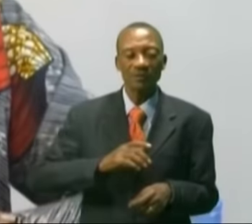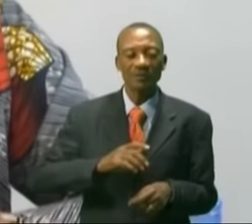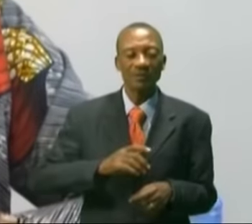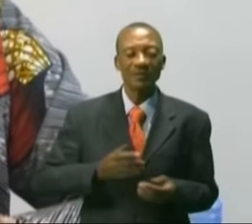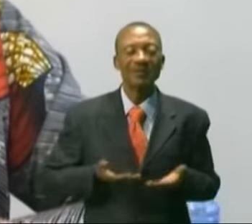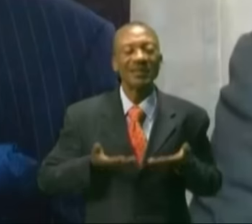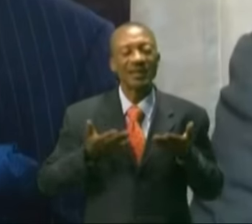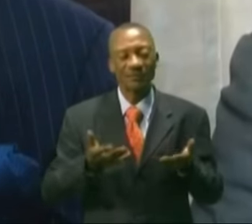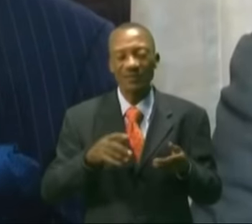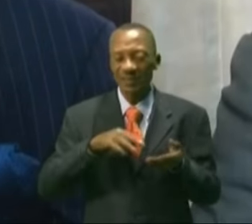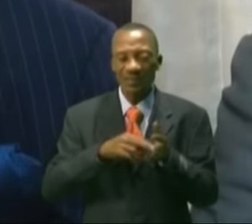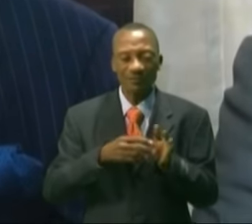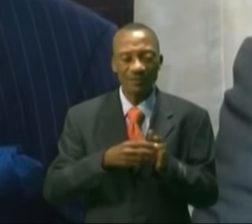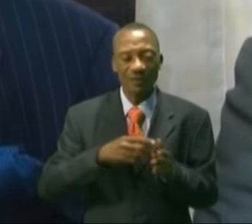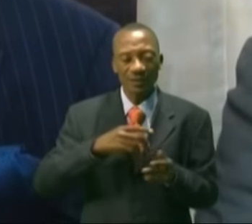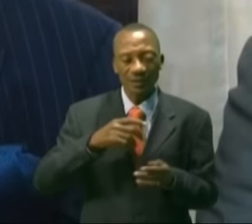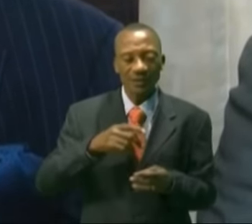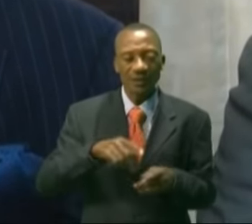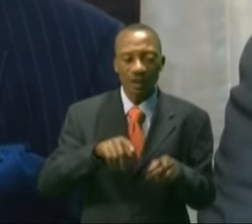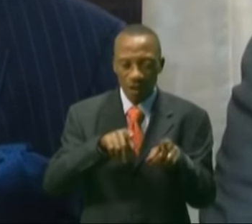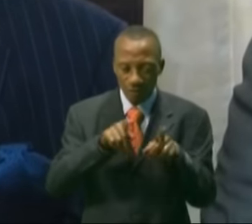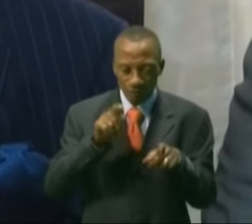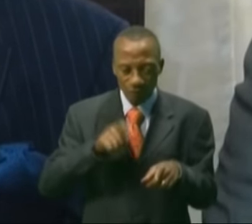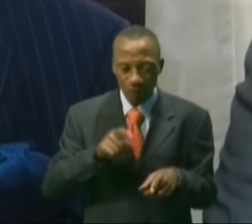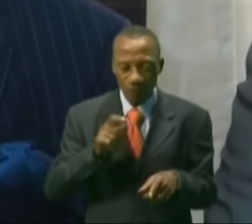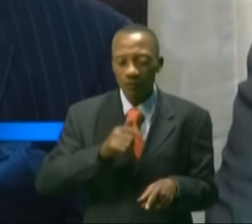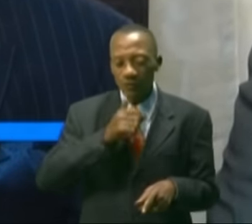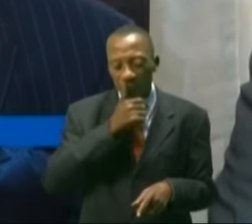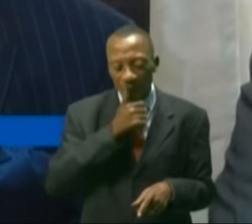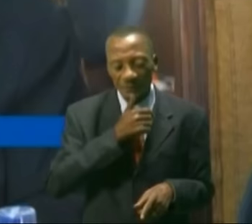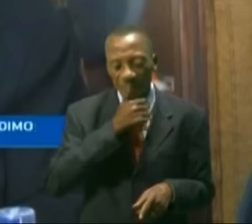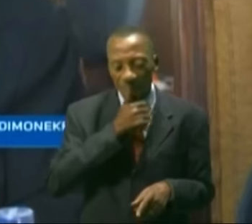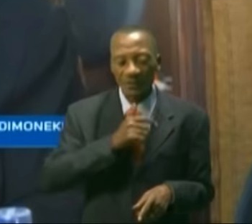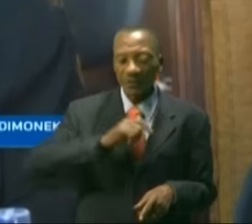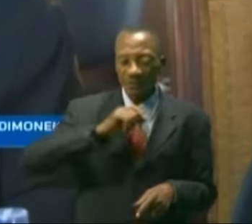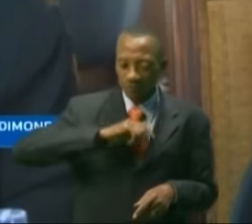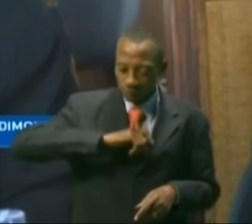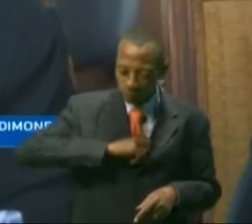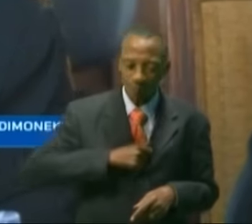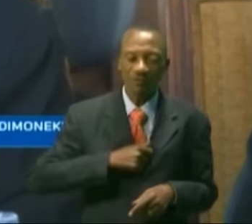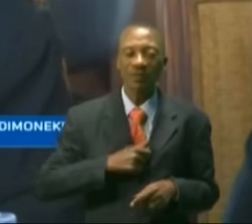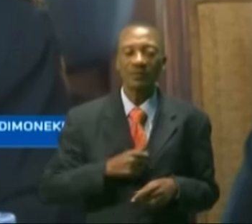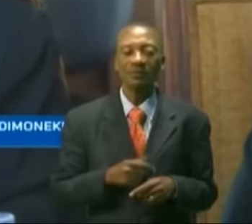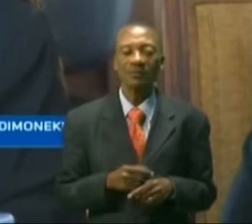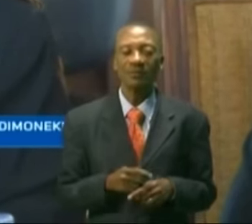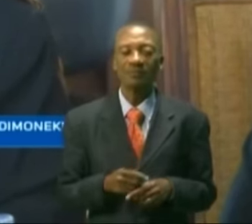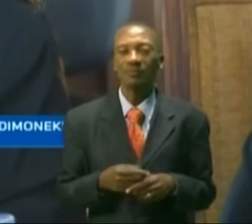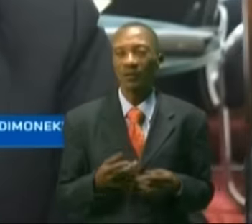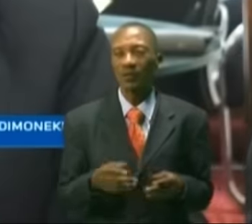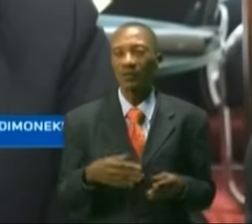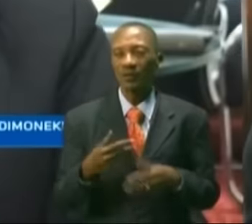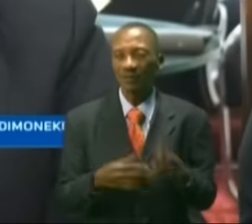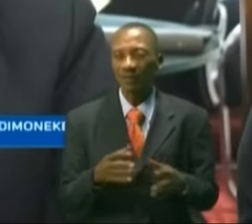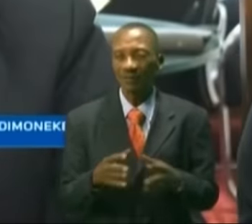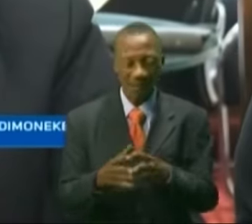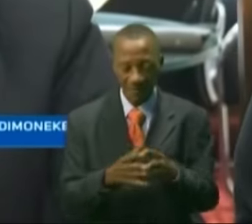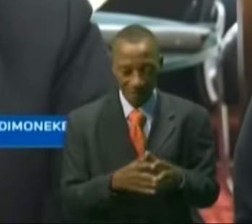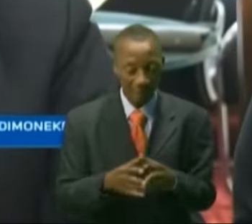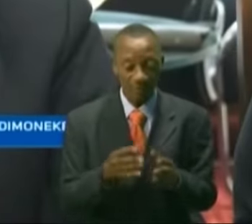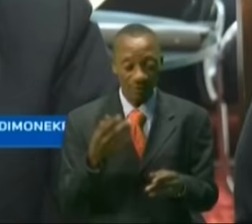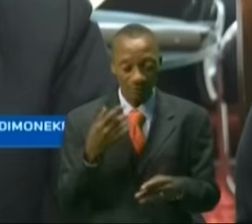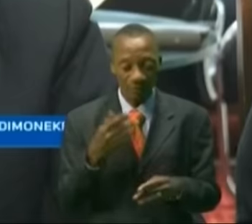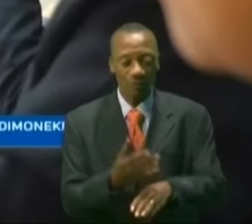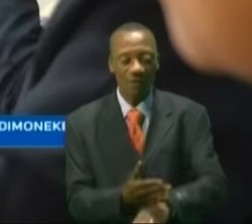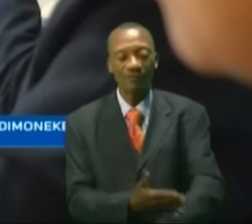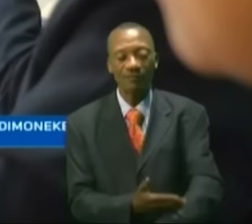de la culture, à ce titre, elle est soucieuse de conserver et de préserver la culture congolaise qui est un